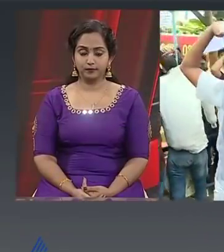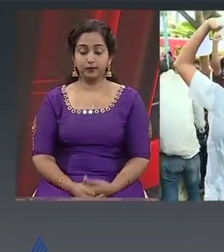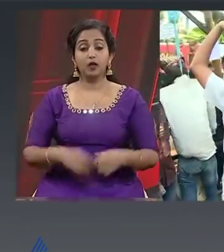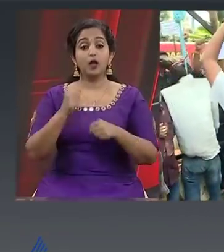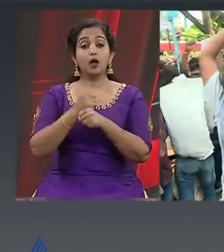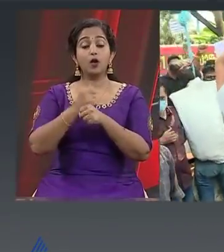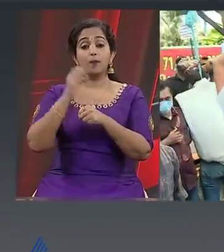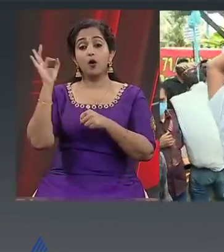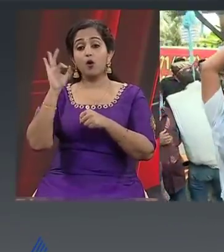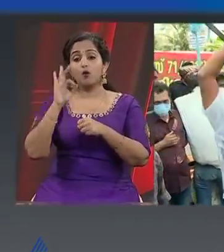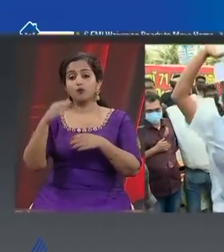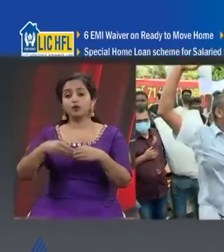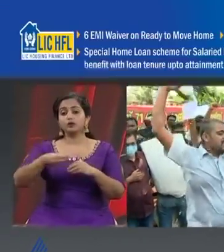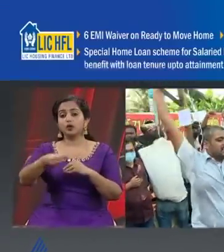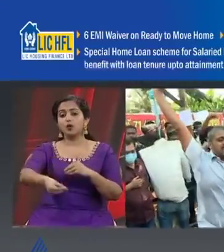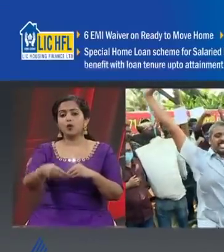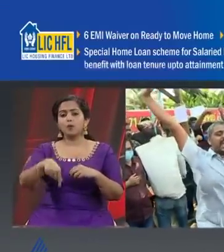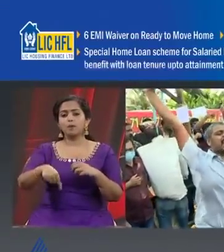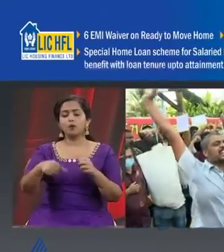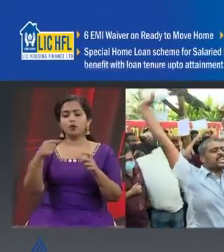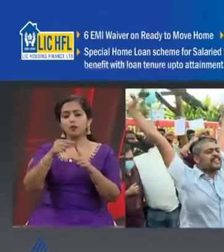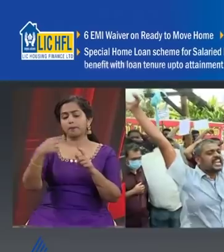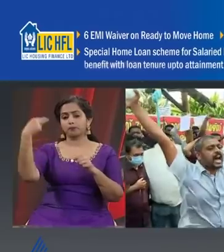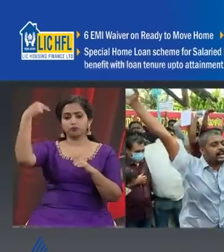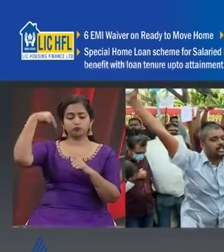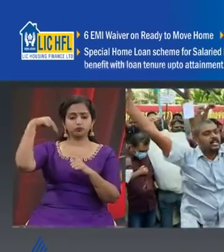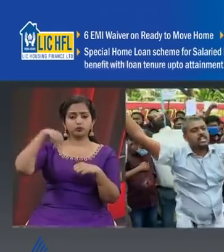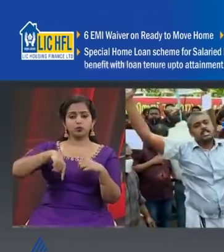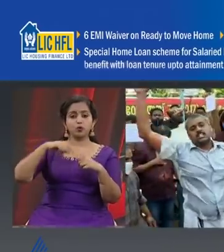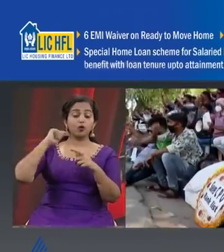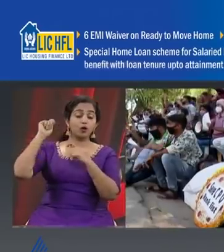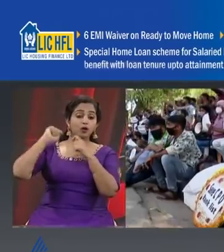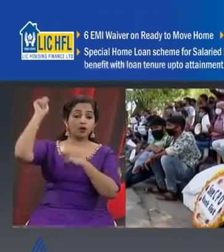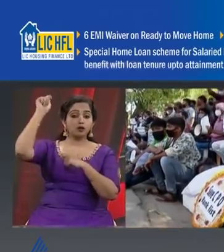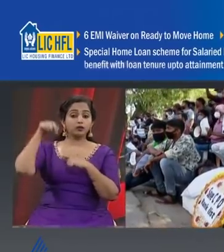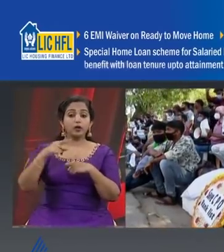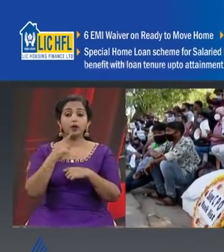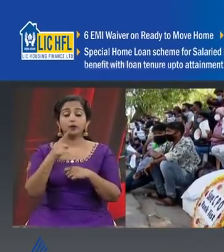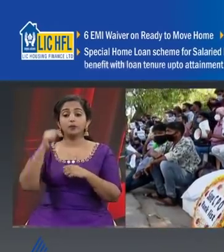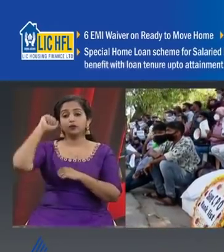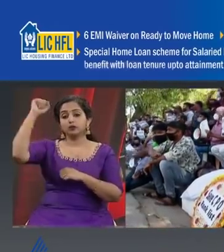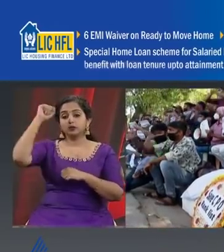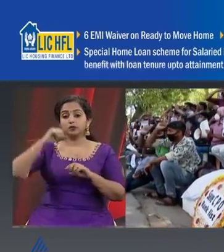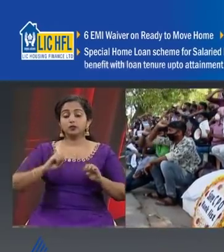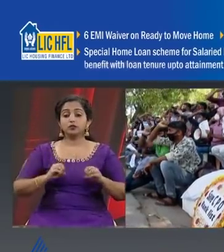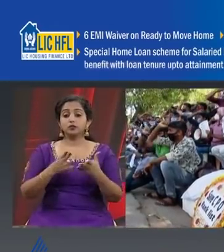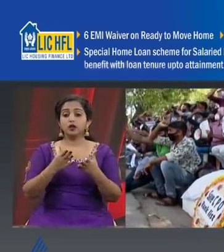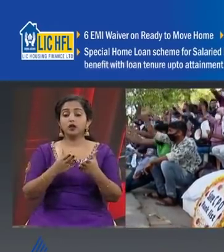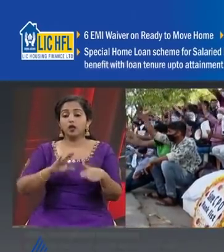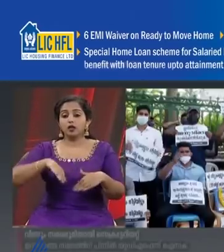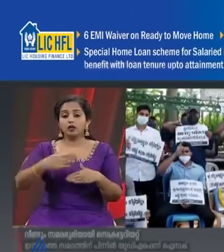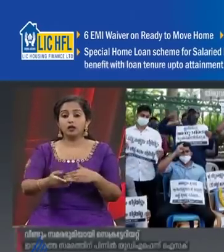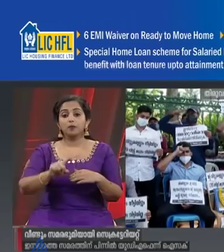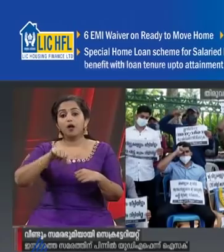സെക്രട്ടേറിയറ്റിന് മുന്നിൽ മണ്ണെണ്ണയൊഴിച്ച് ആത്മഹത്യാ ശ്രമം നടത്തി ശ്രദ്ധ നേടിയ ലാസ്റ്റ് ഗ്രേഡ് ജീവനക്കാരുടെ സമരത്തിന് പിന്നാലെയാണ് മറ്റ് ലിസ്റ്റിലുള്ളവരും സെക്രട്ടേറിയറ്റിന് മുന്നിലേക്ക്